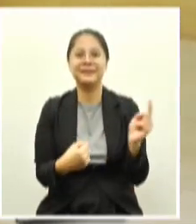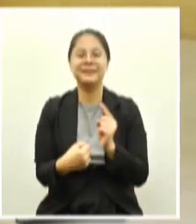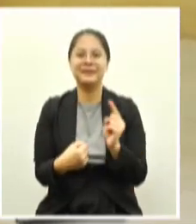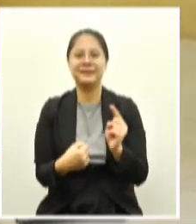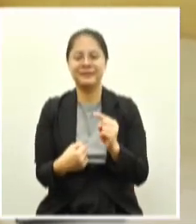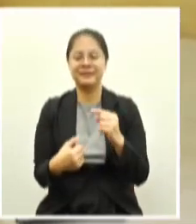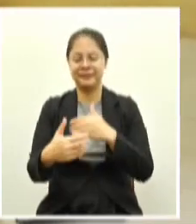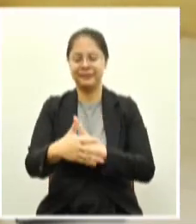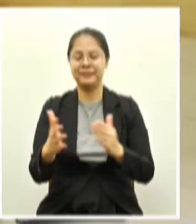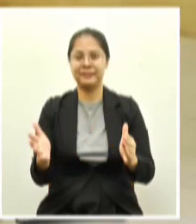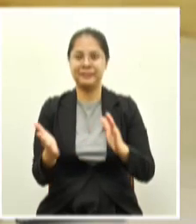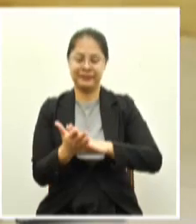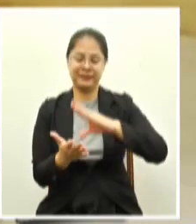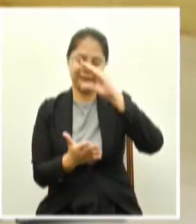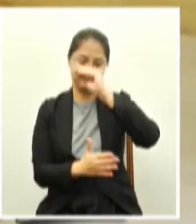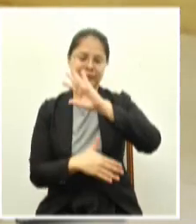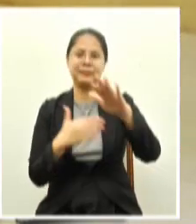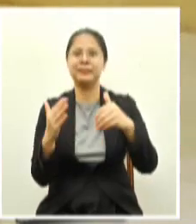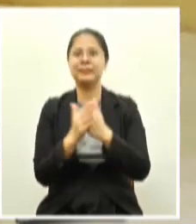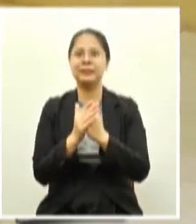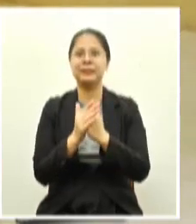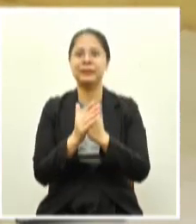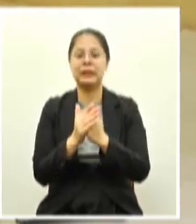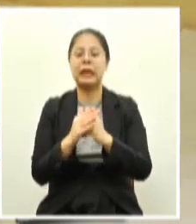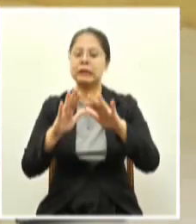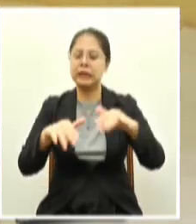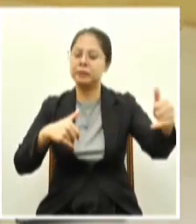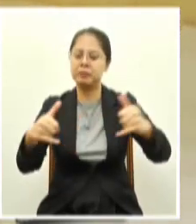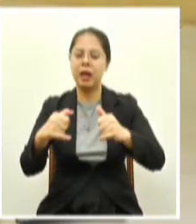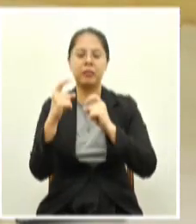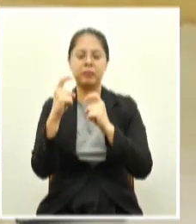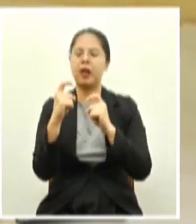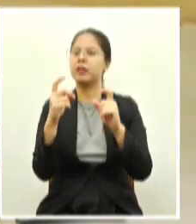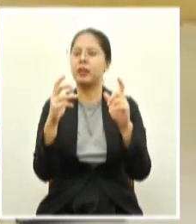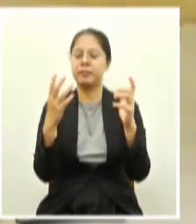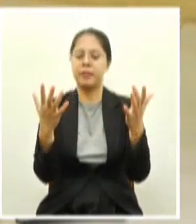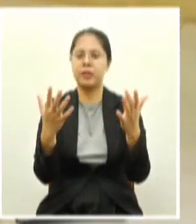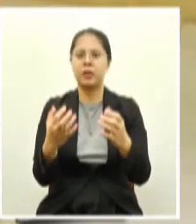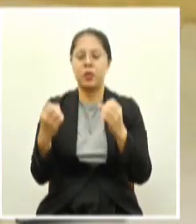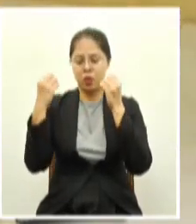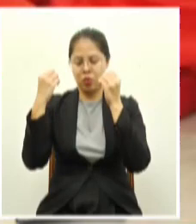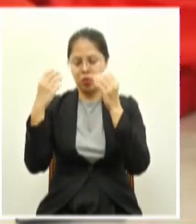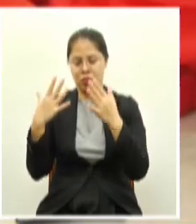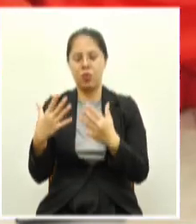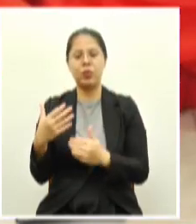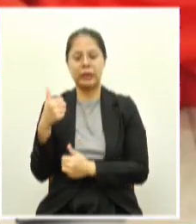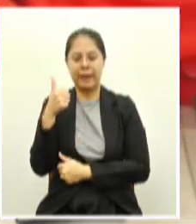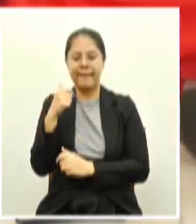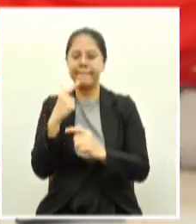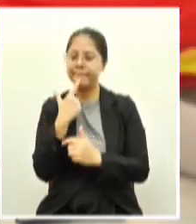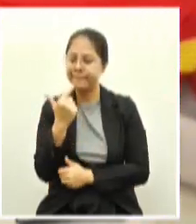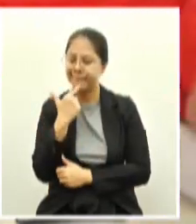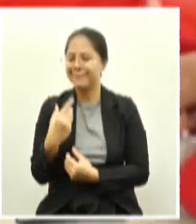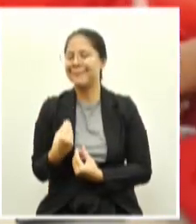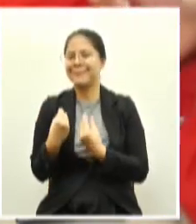ที่ในห้องเรียนนะคะเป็นพื้นที่ปลอดภัยสำหรับเด็กๆทุกคนครูจะเป็นเซฟโซนที่ดีให้กับเด็กๆเด็กจ